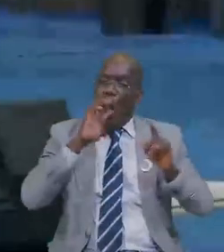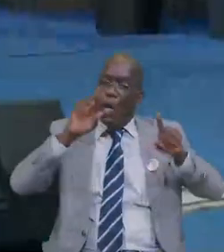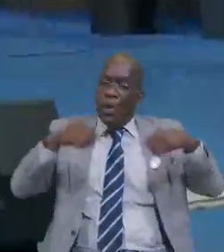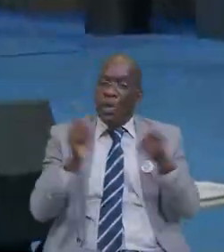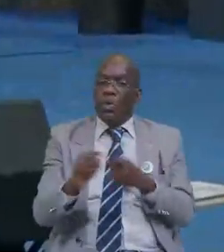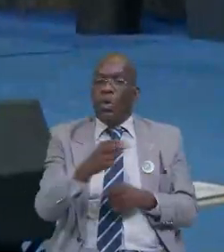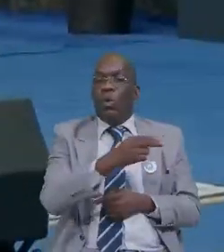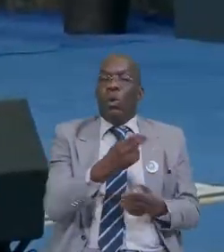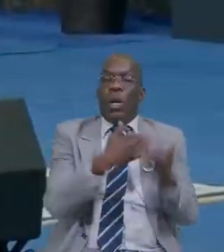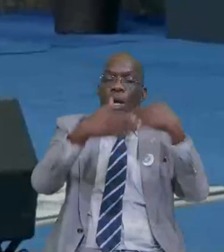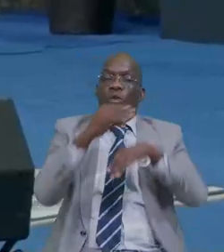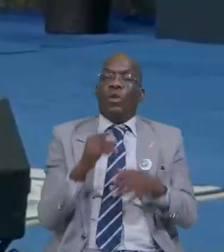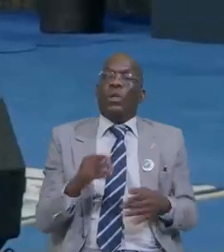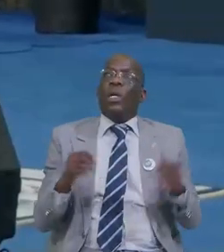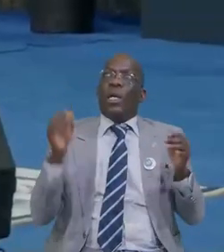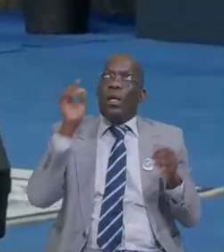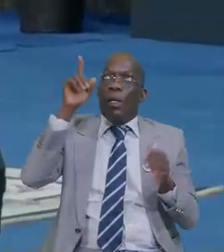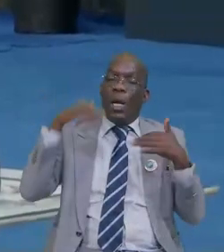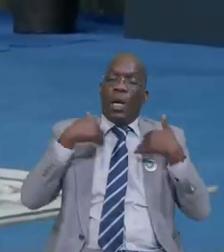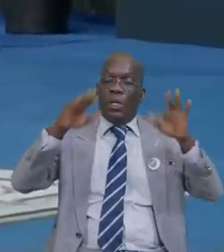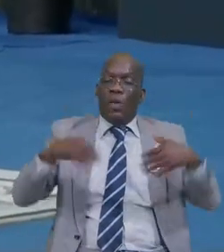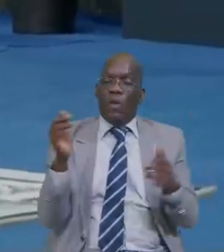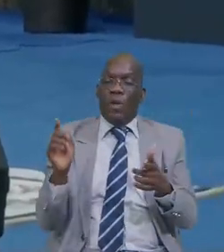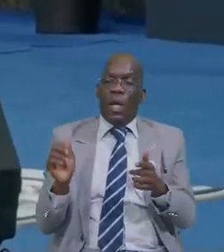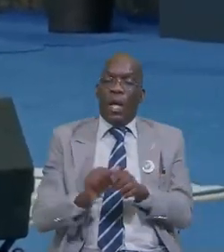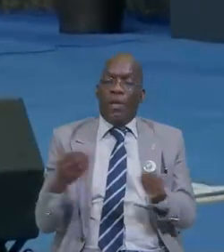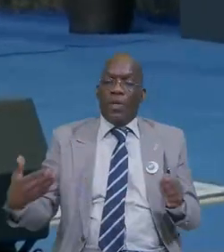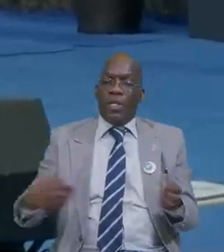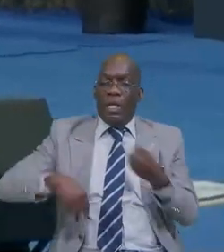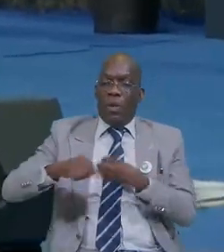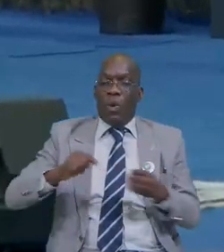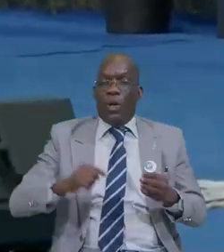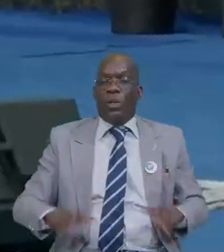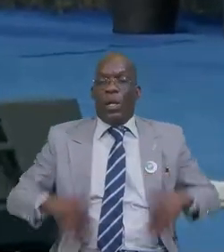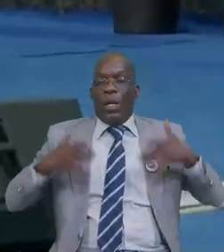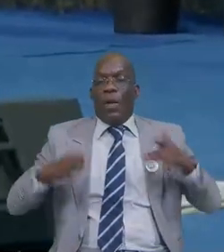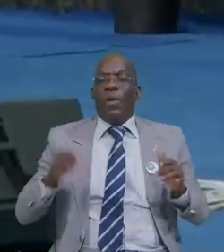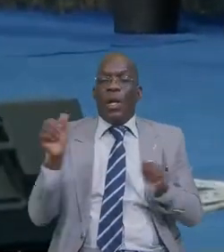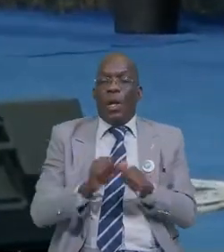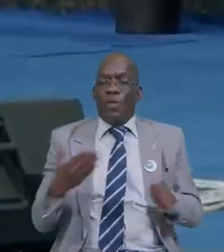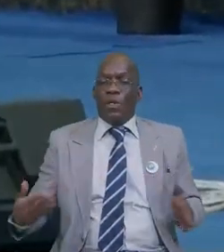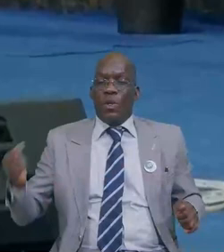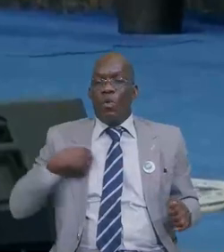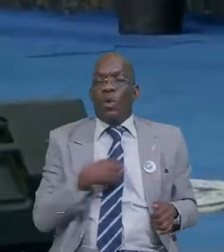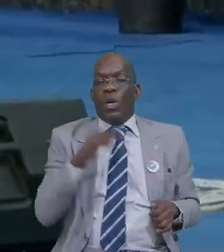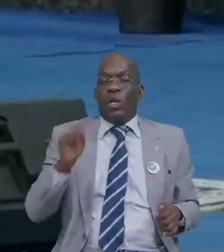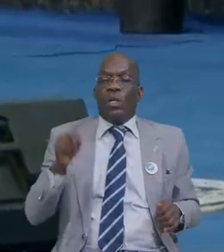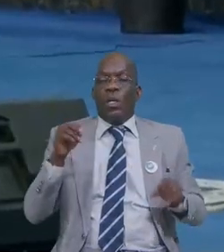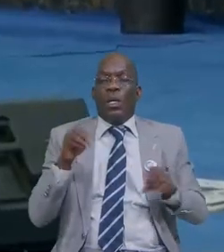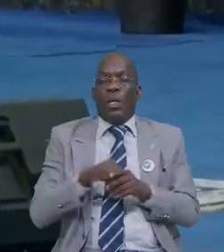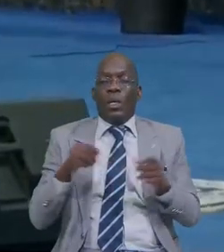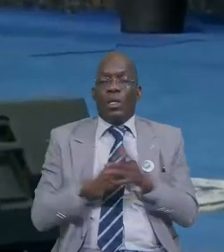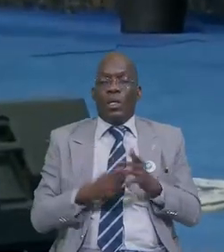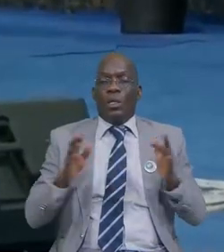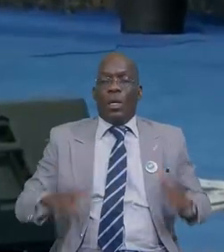ciel. Il nous a tout donné, tout ce qui contribue à la vie, tout ce dont nous avons besoin sur cette terre,